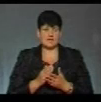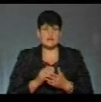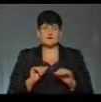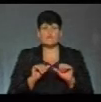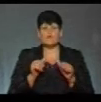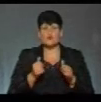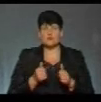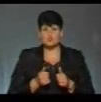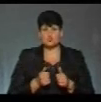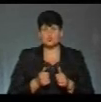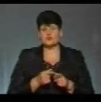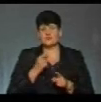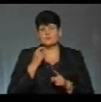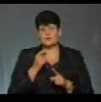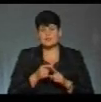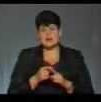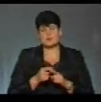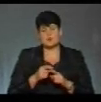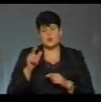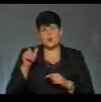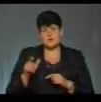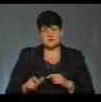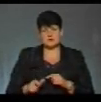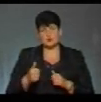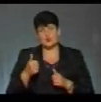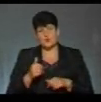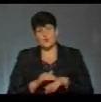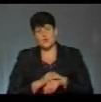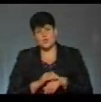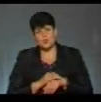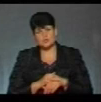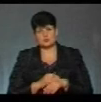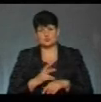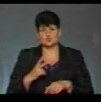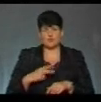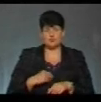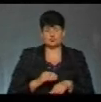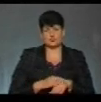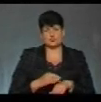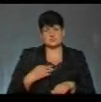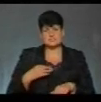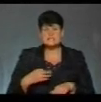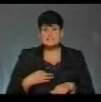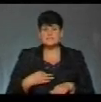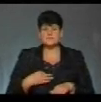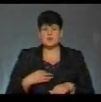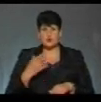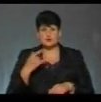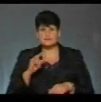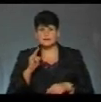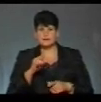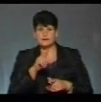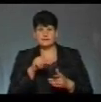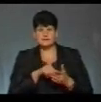сформують відповідального громадянина, хорошого донька чи сина. Так? А навпаки, і коли дитина бачить, задає